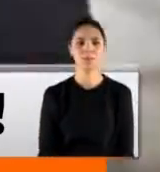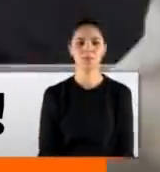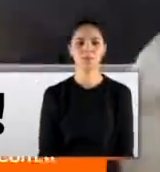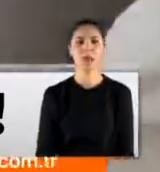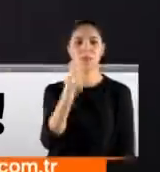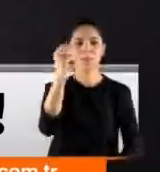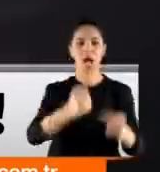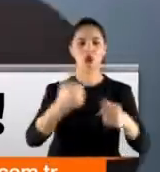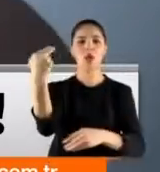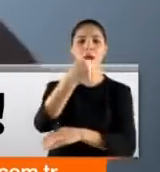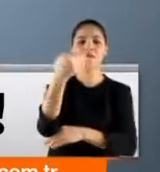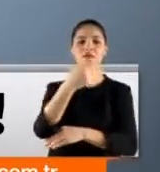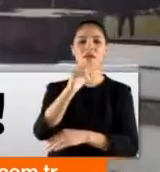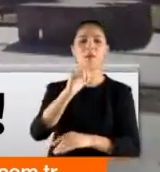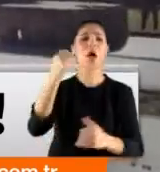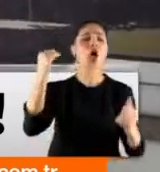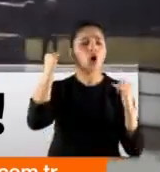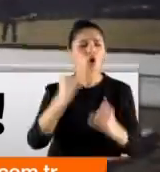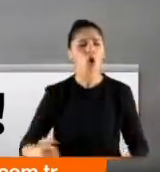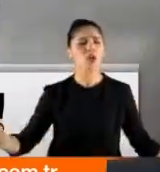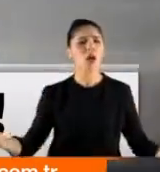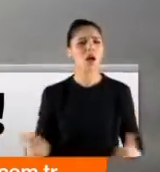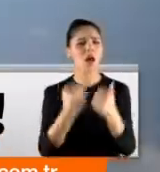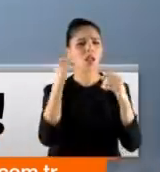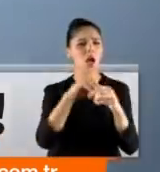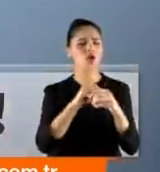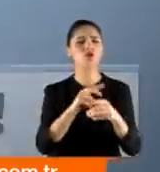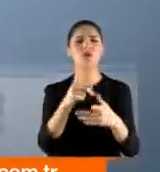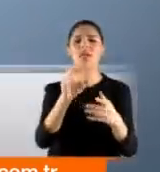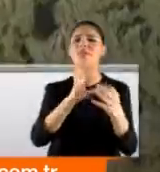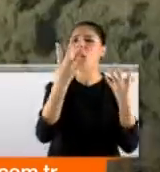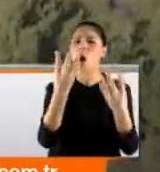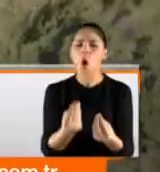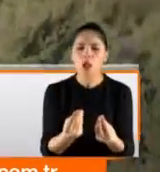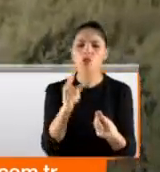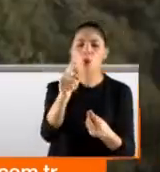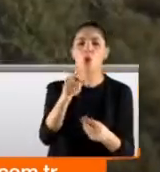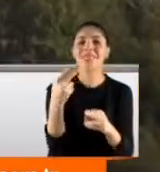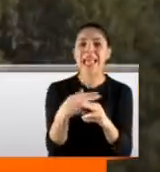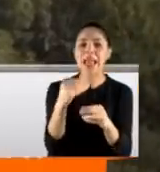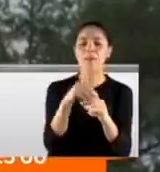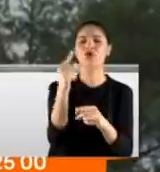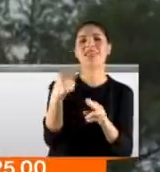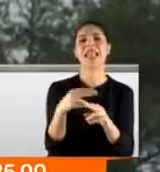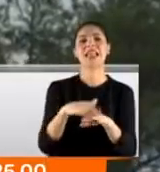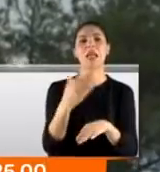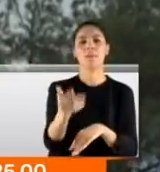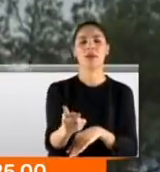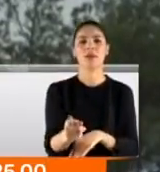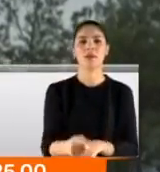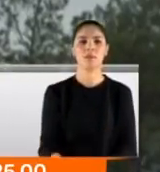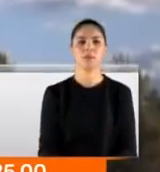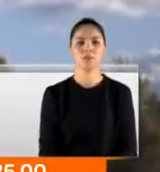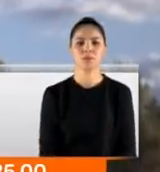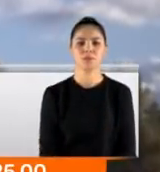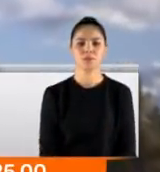Bir otomobil şirketi en kötü çarpışmalarda ortaya çıkabilecek sonuçları deneyimlemek için ilginç bir test yaptı.